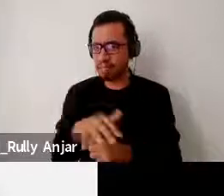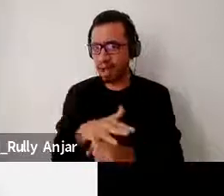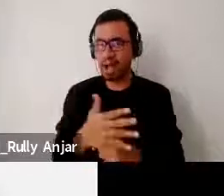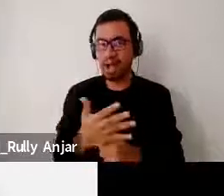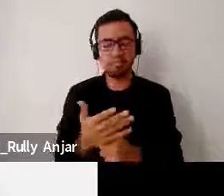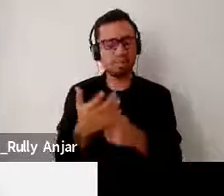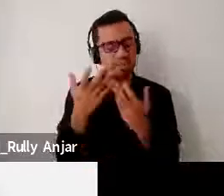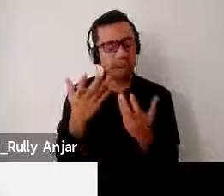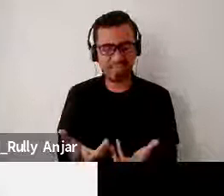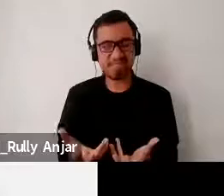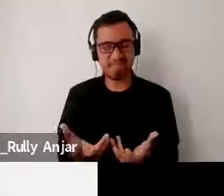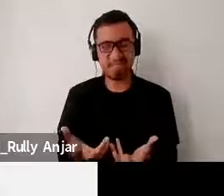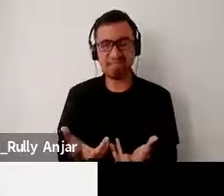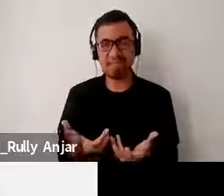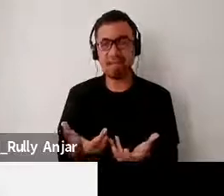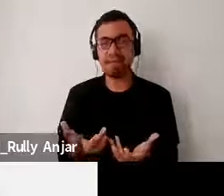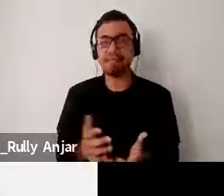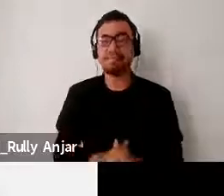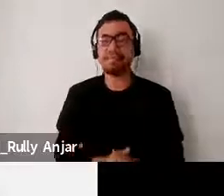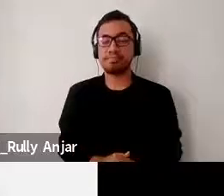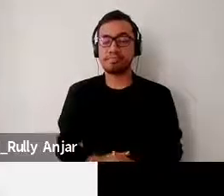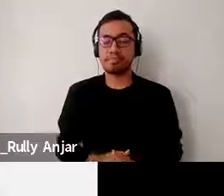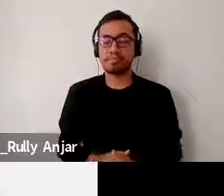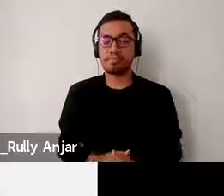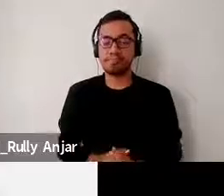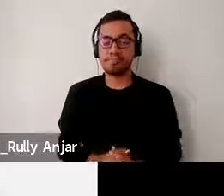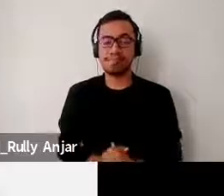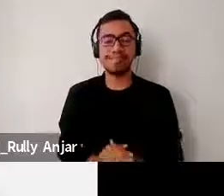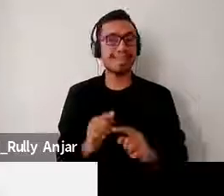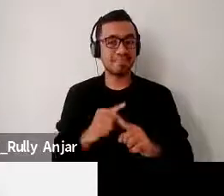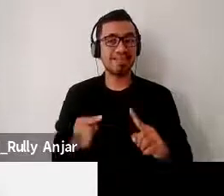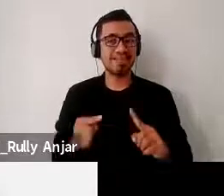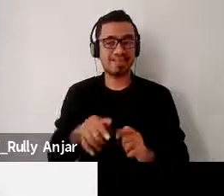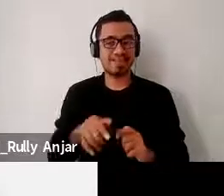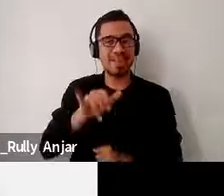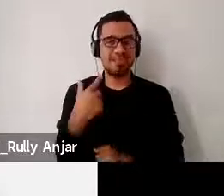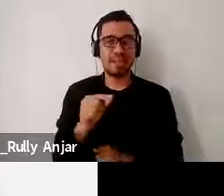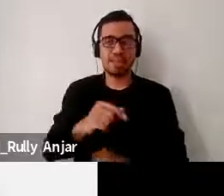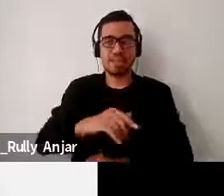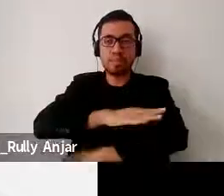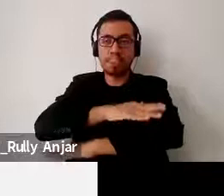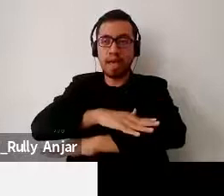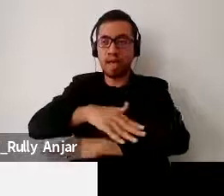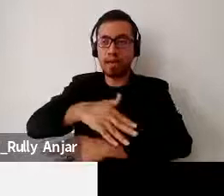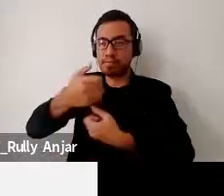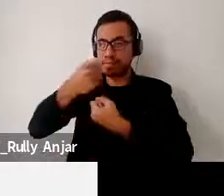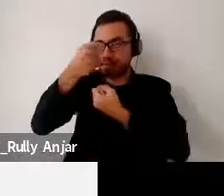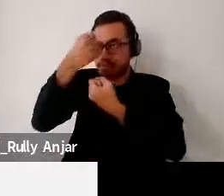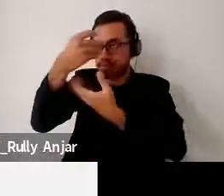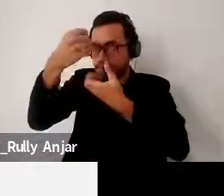besar daripada yang kita bayangkan. Cuma sayangnya memang kurang banyak diberita mengenai penyandang disabilitas